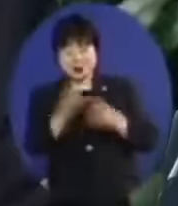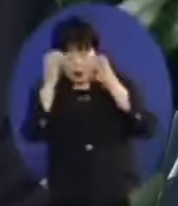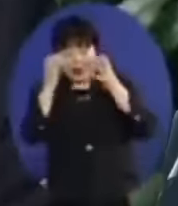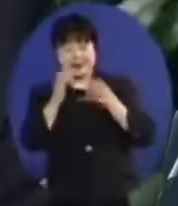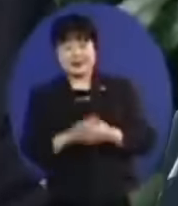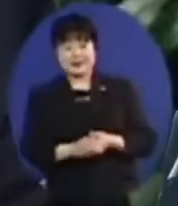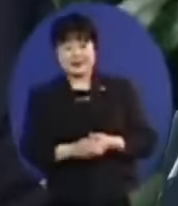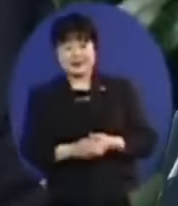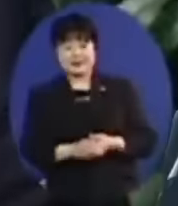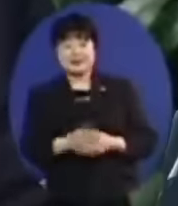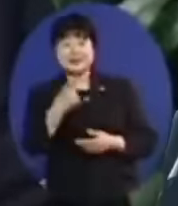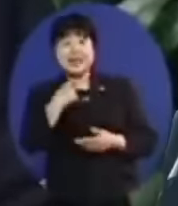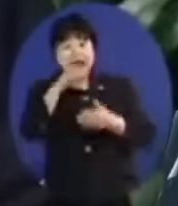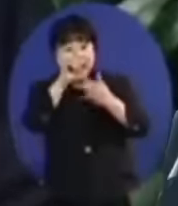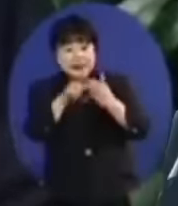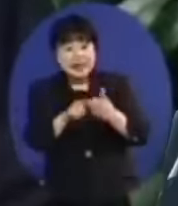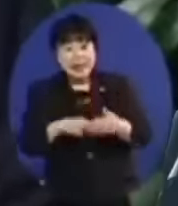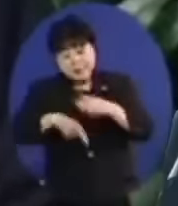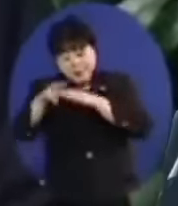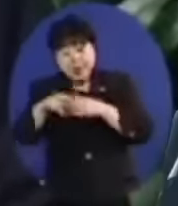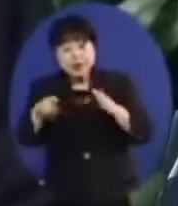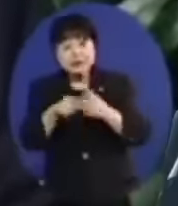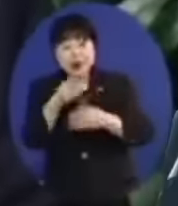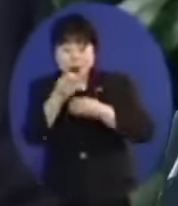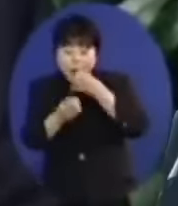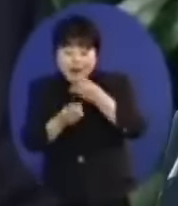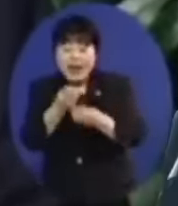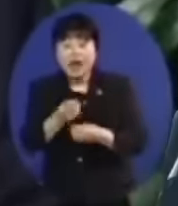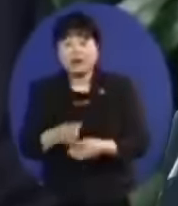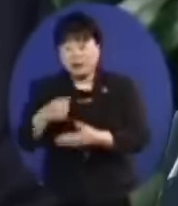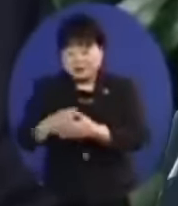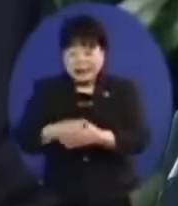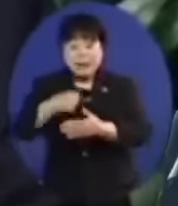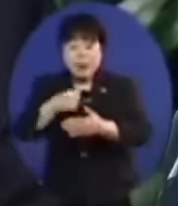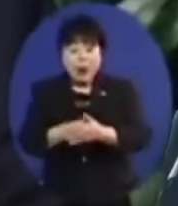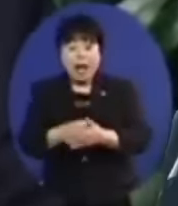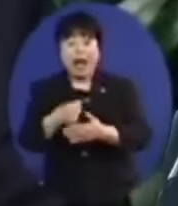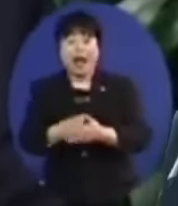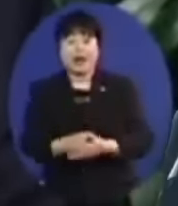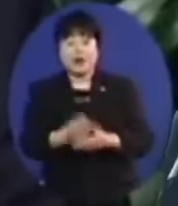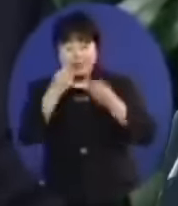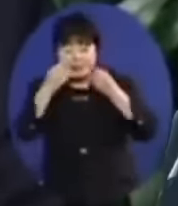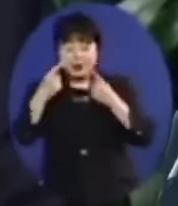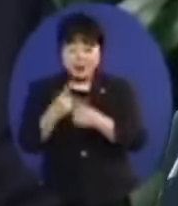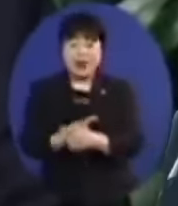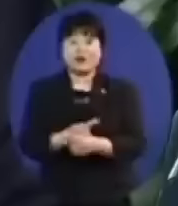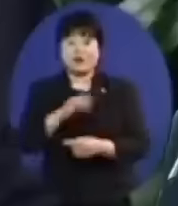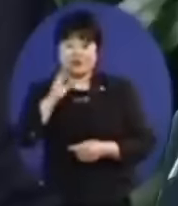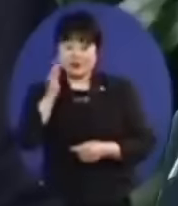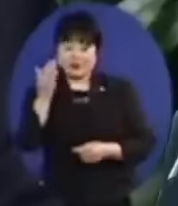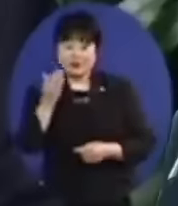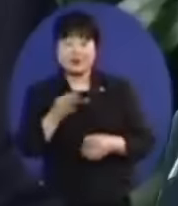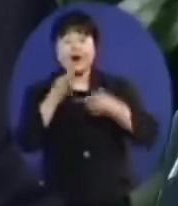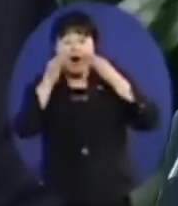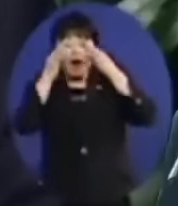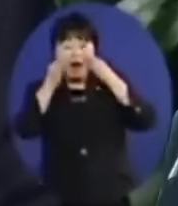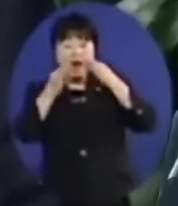고난스러우니까 고난을 피하기 위해서 회개하고 자복하고 새로운 사람이 되고